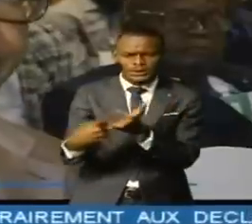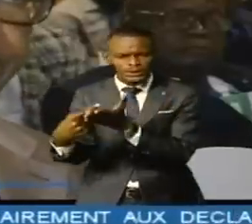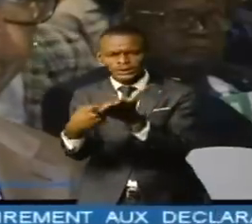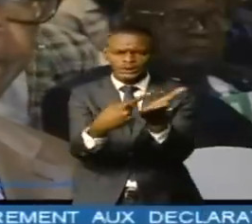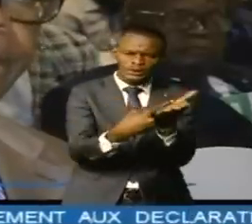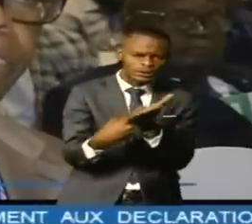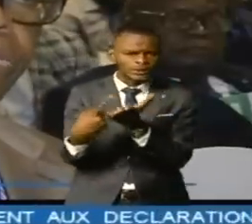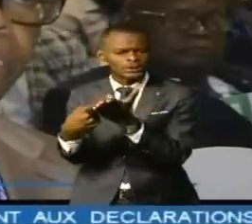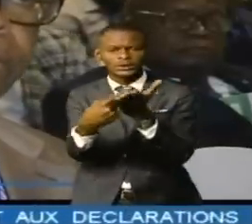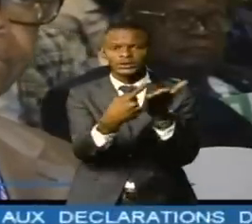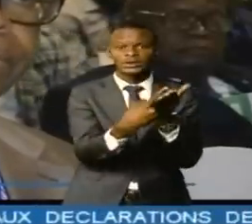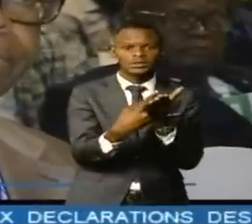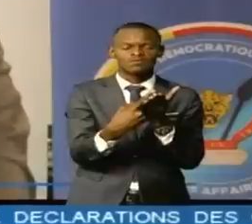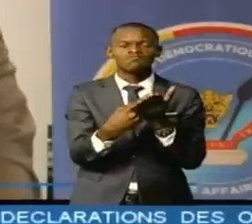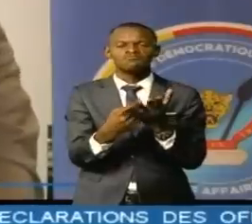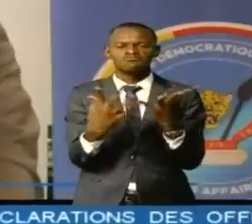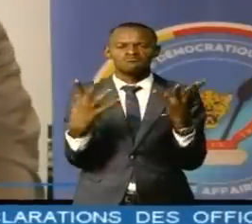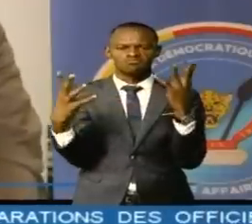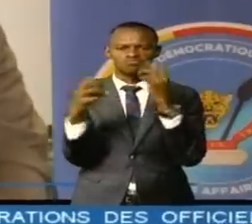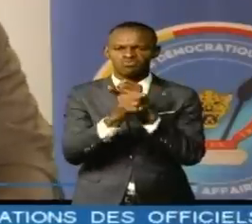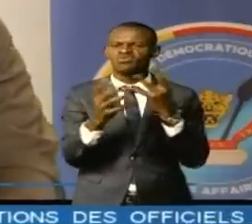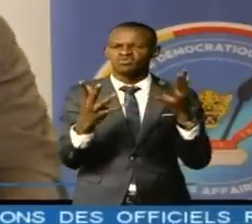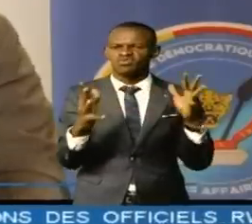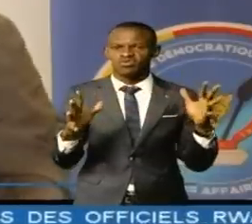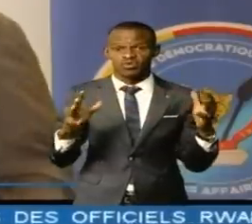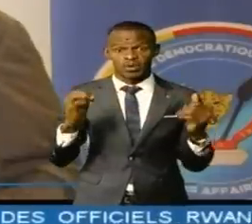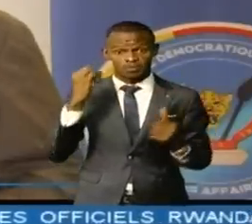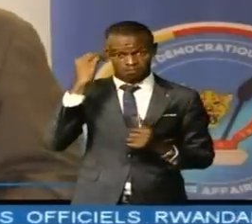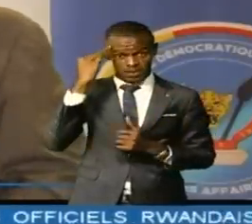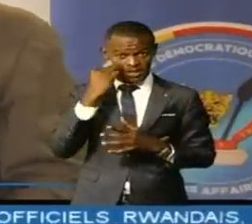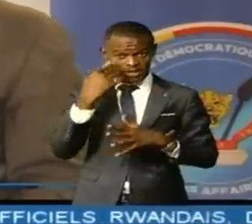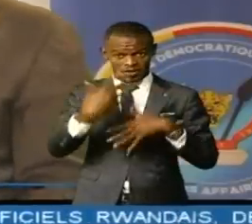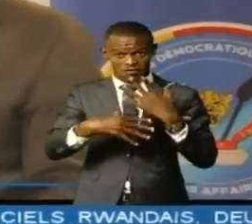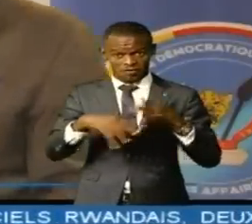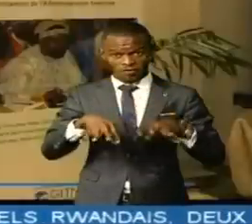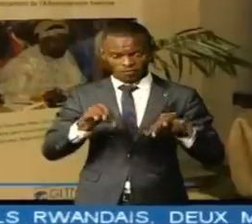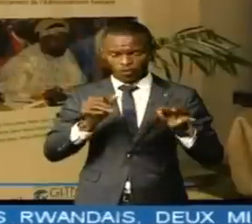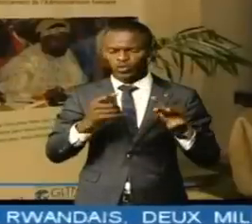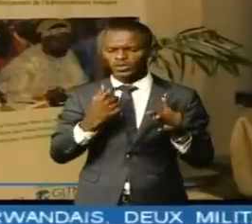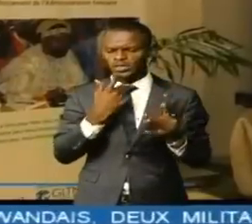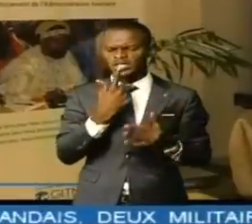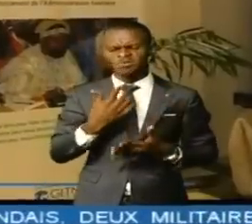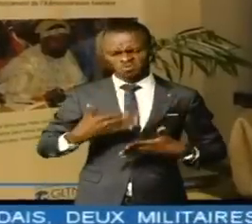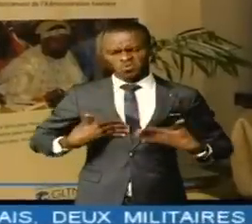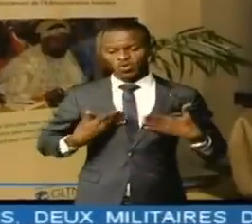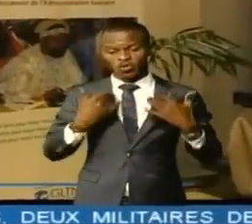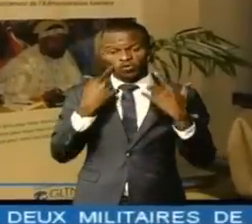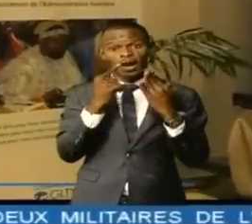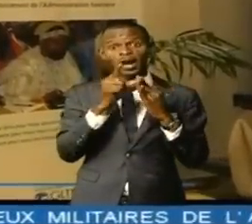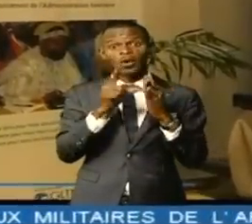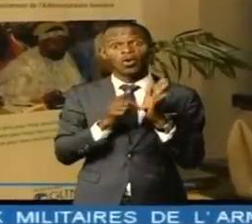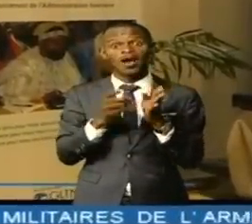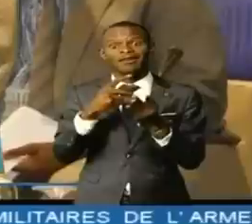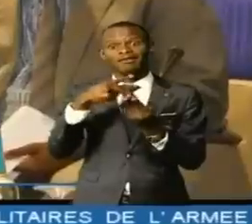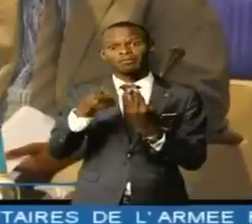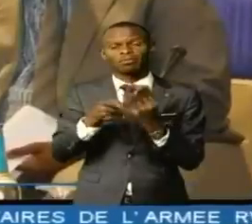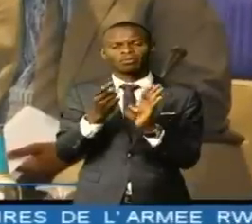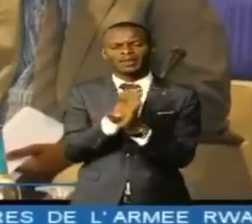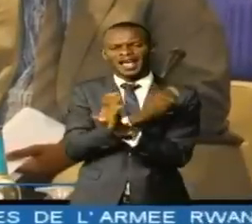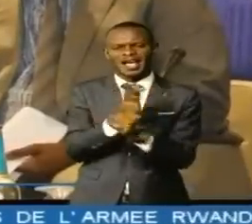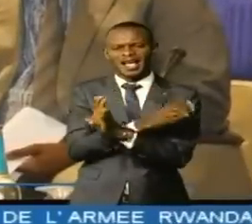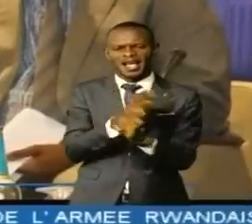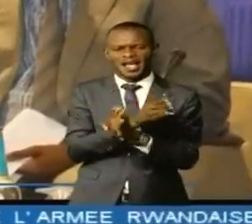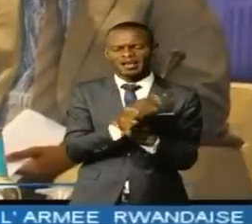ministre des Affaires foncières, Sakombi Molendo, a salué la validation de cet avant-projet qui ne vise que l'amélioration de la gouvernance